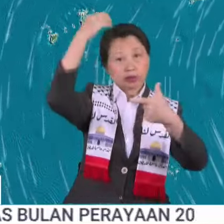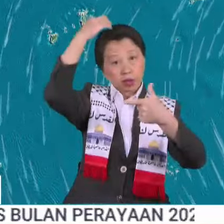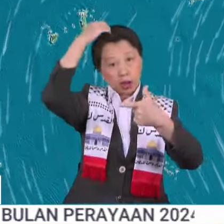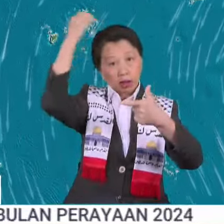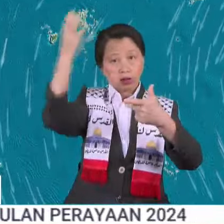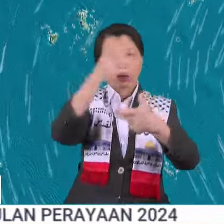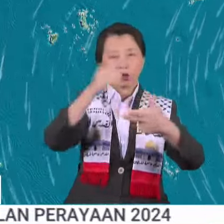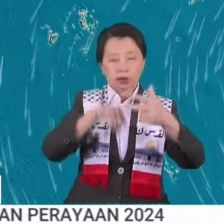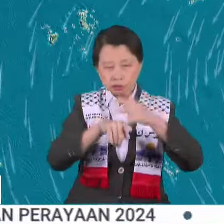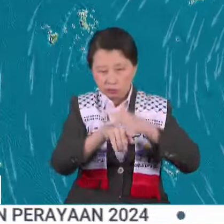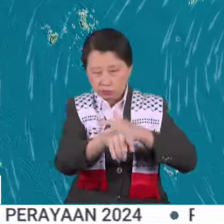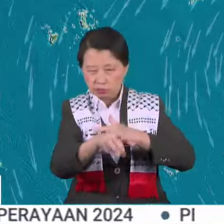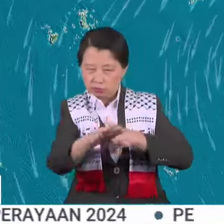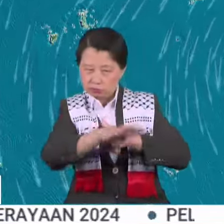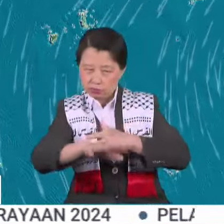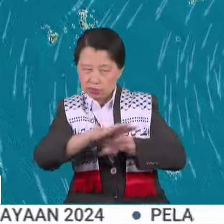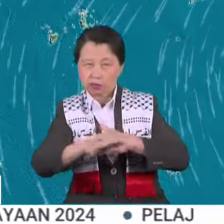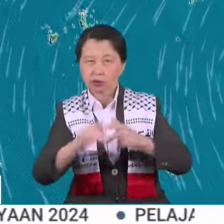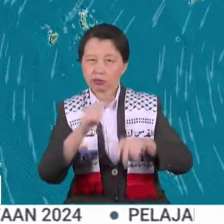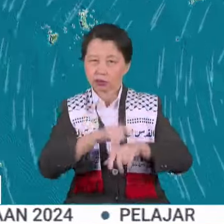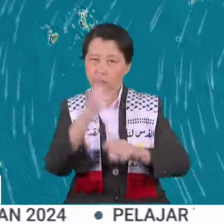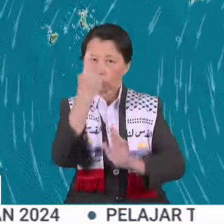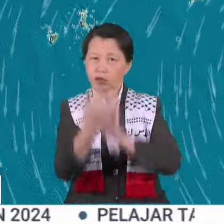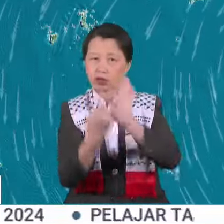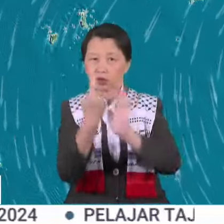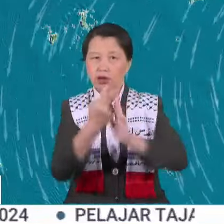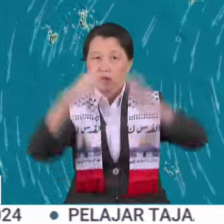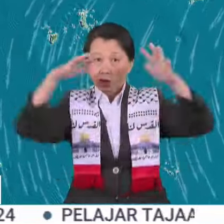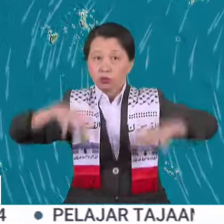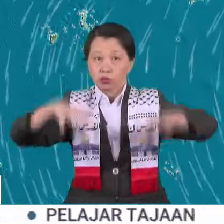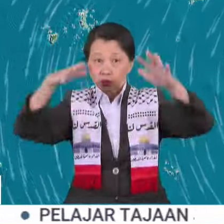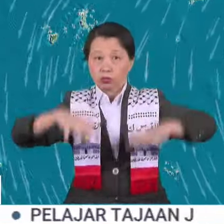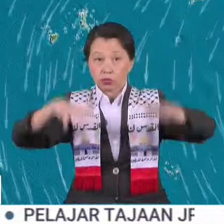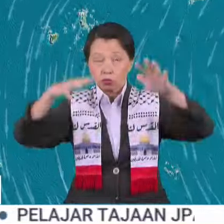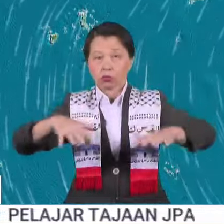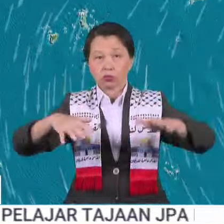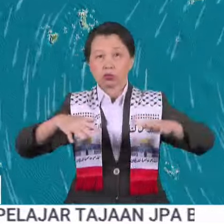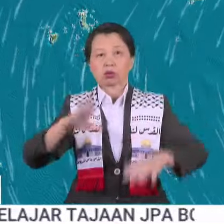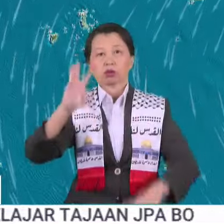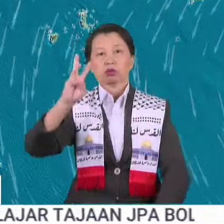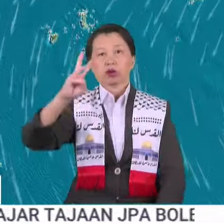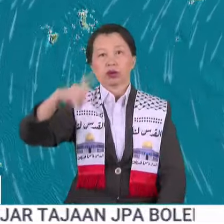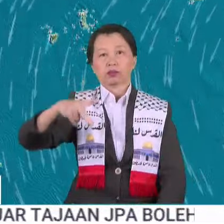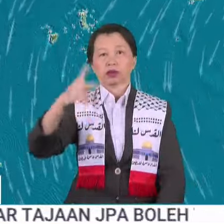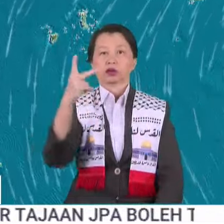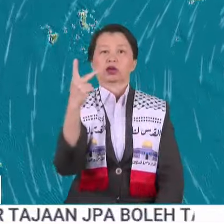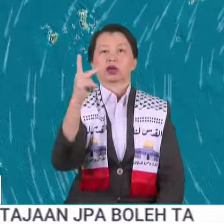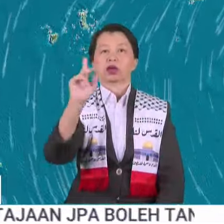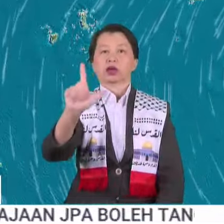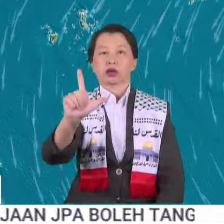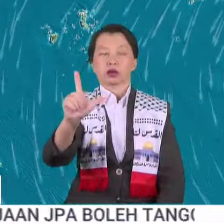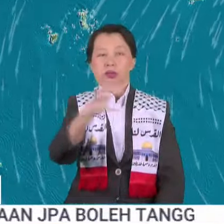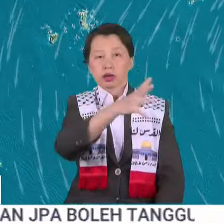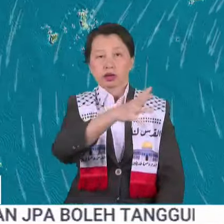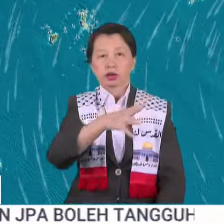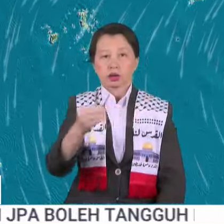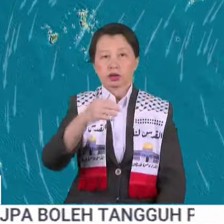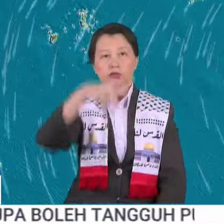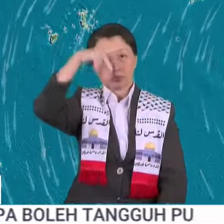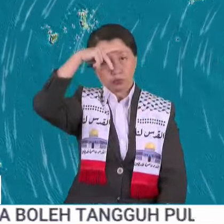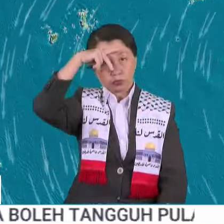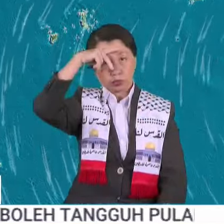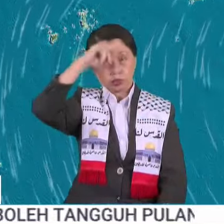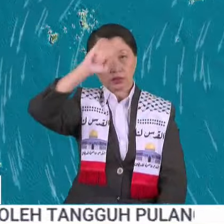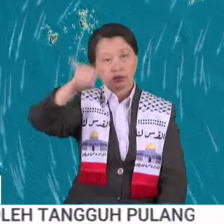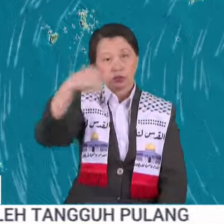Selangor dan juga dijangkakan dalam tempoh masa sejam keadaan hujan boleh memasuki di sekitar wilayah Persekutuan Kuala Lumpur dan juga